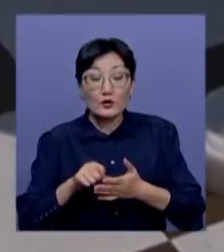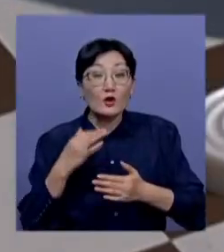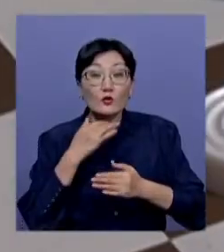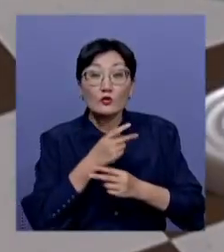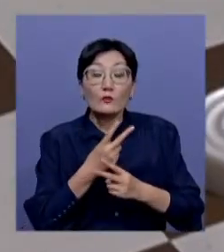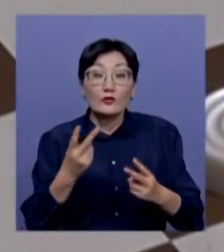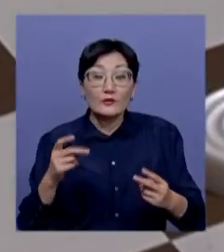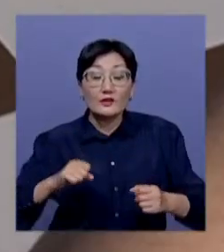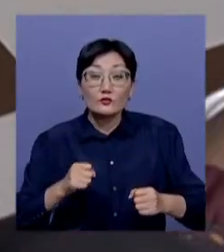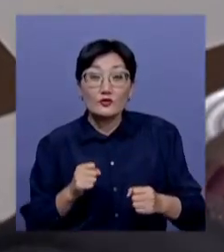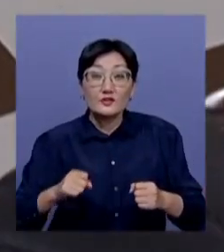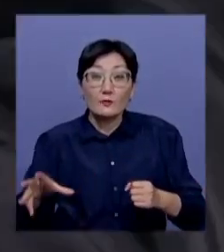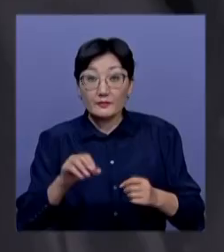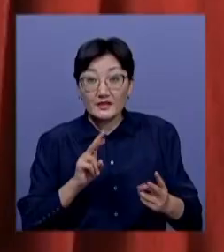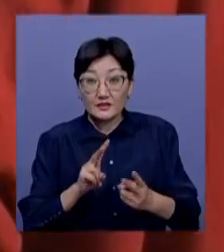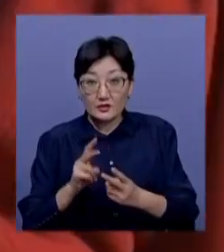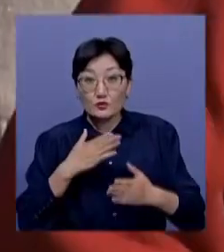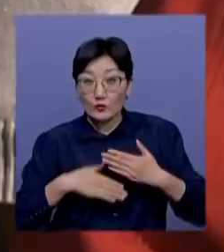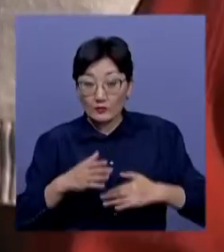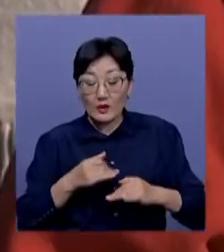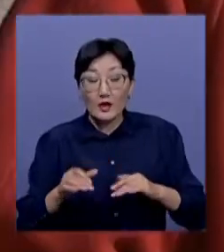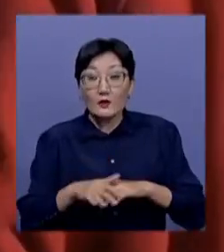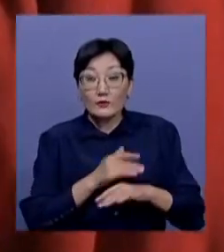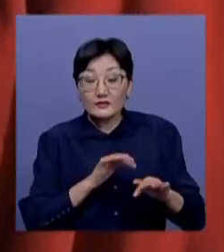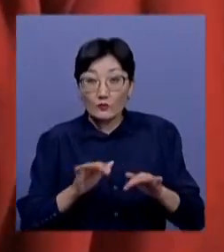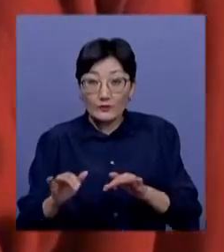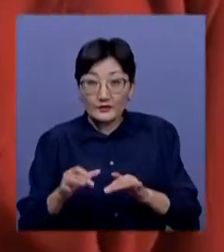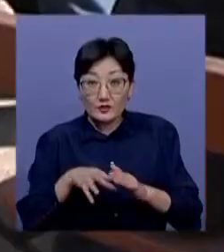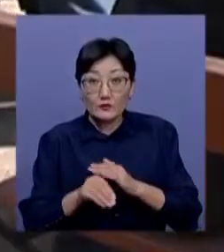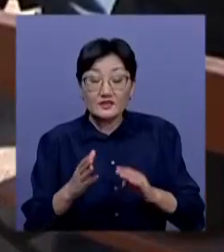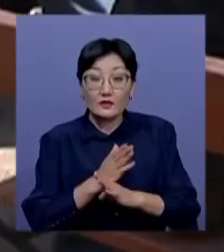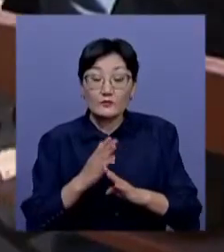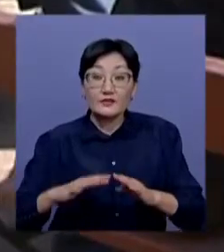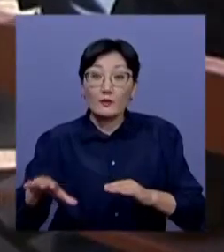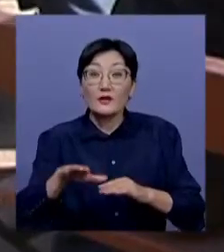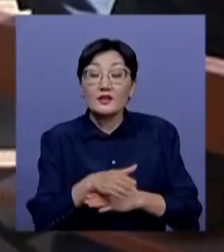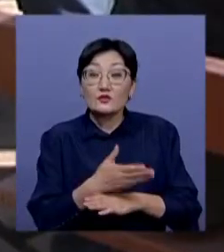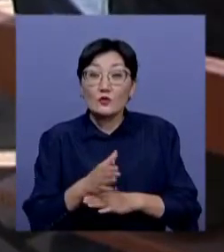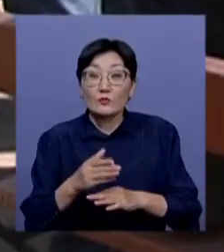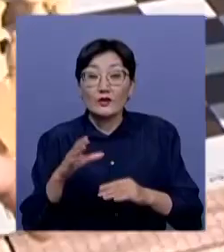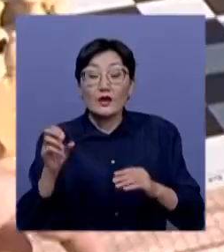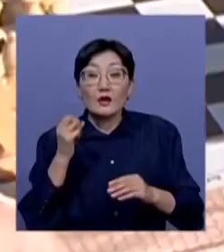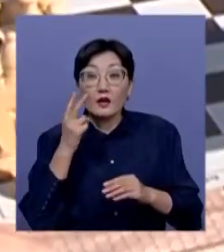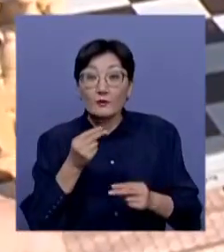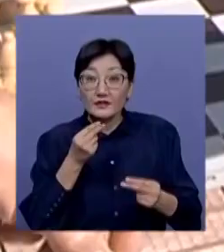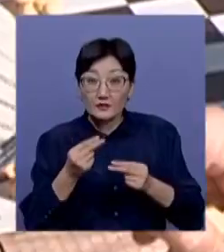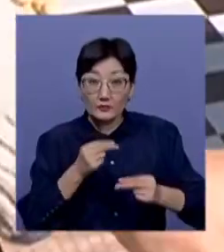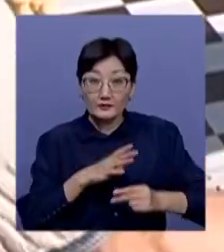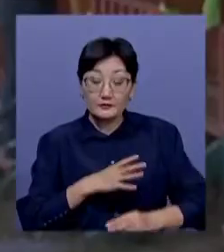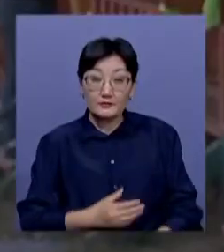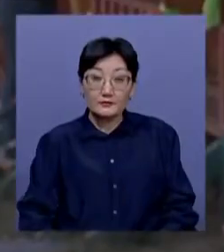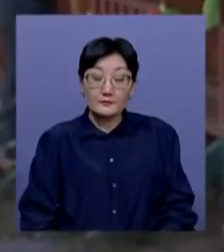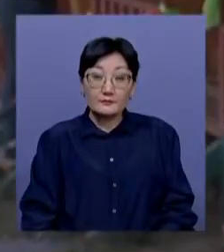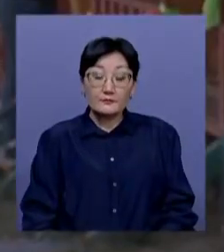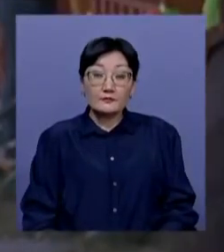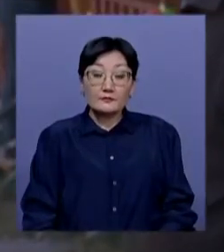көрмеген достарын көріп арқа жарқа болды. Қайырымдылық шарасы аясында олар табиғат аясында серуендеп, түскі астан дәм татты.